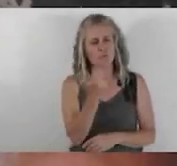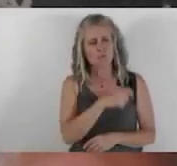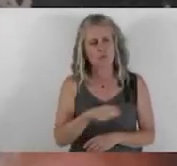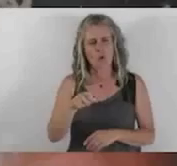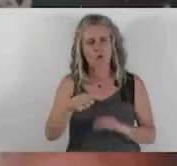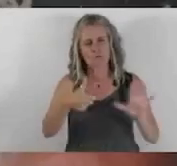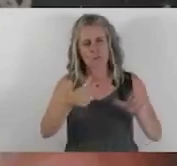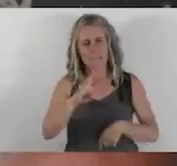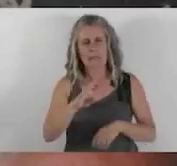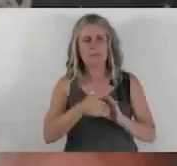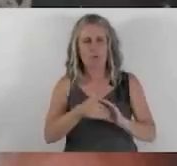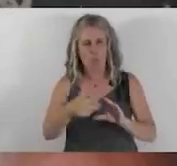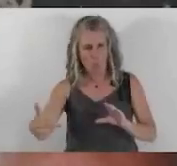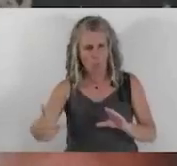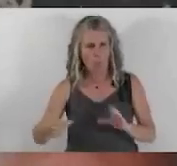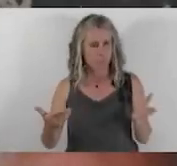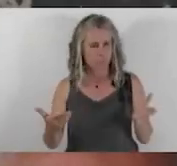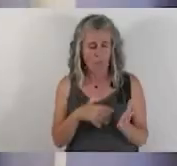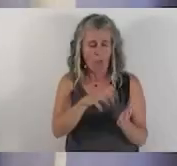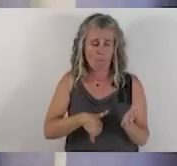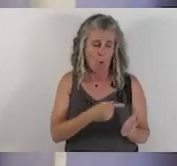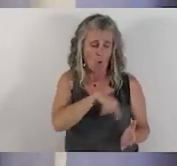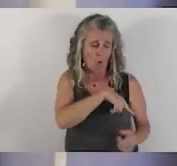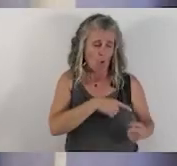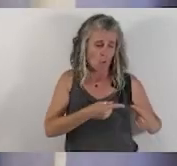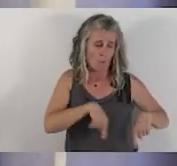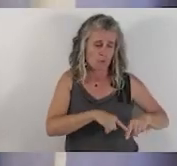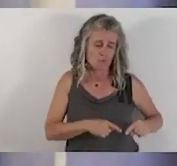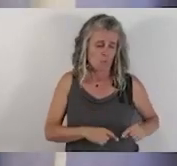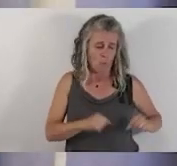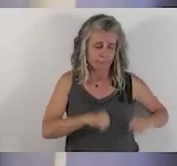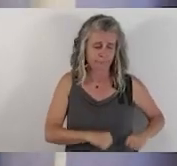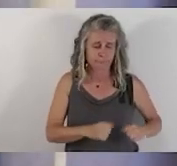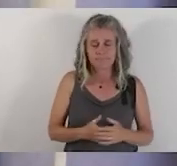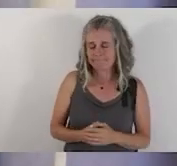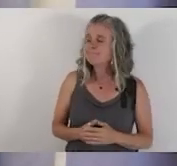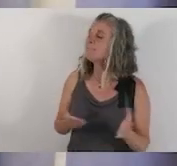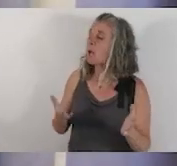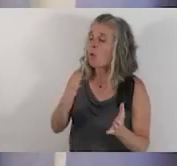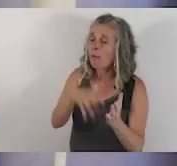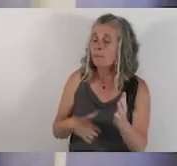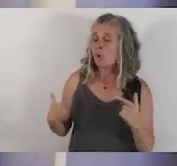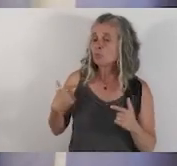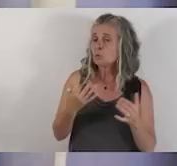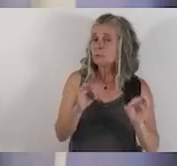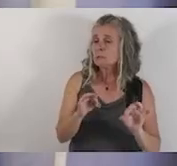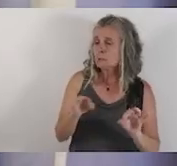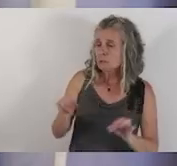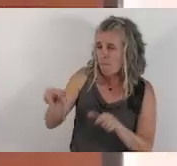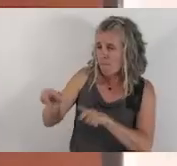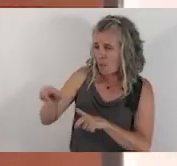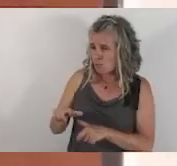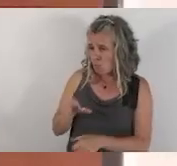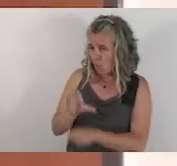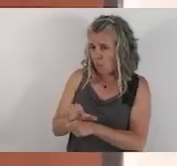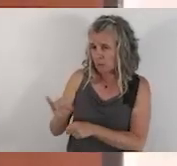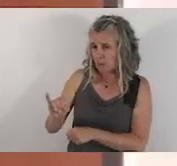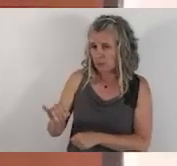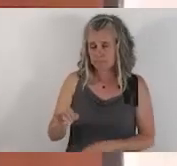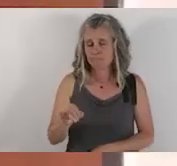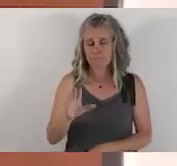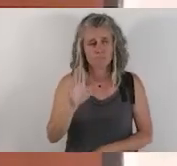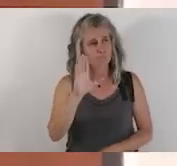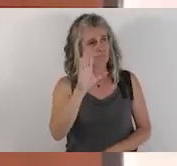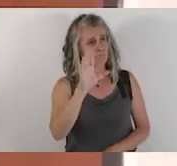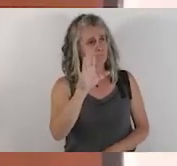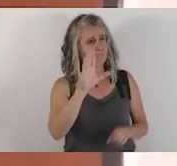rapport a reçu un avis favorable de la Commission. Merci Audrey. Y a-t-il des contre le rapport numéro 10 ? On en est au 10. Madame Parodi.